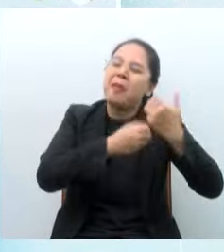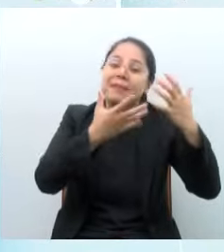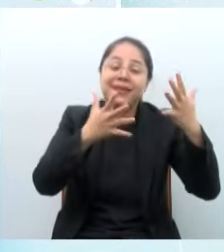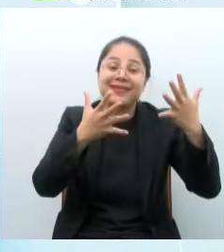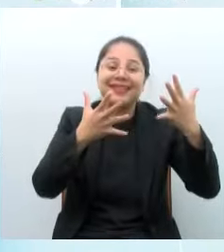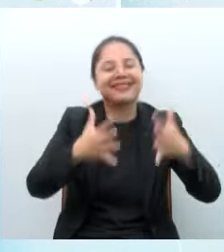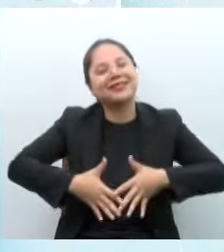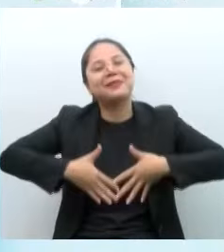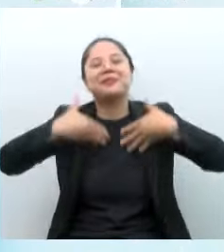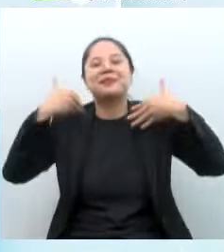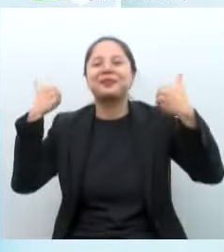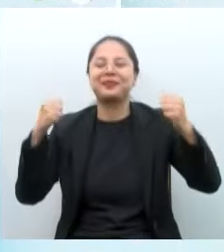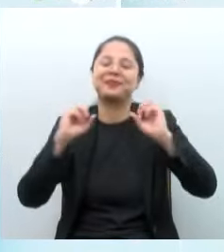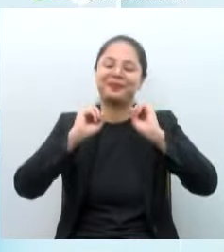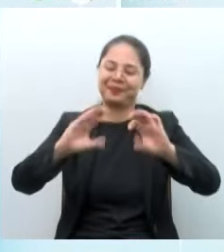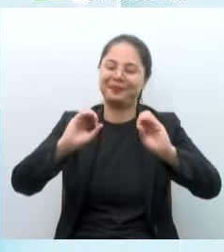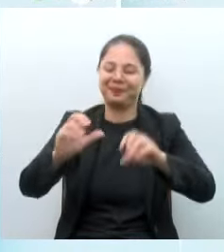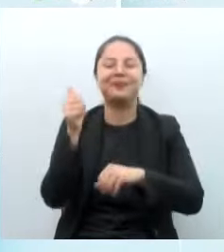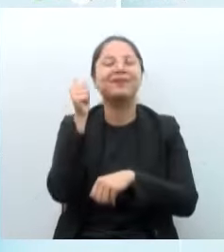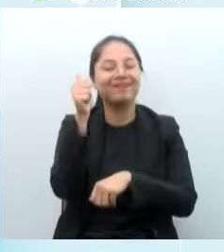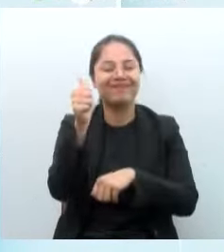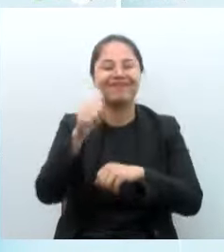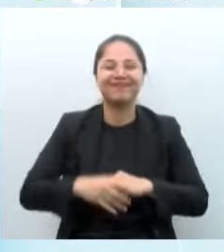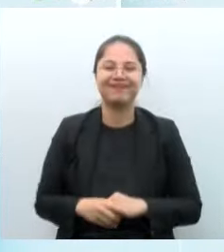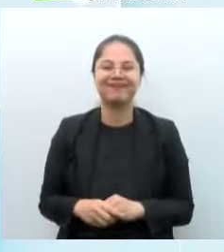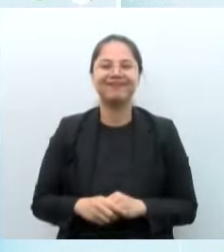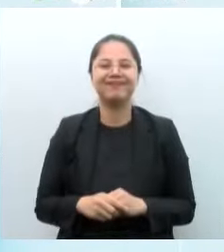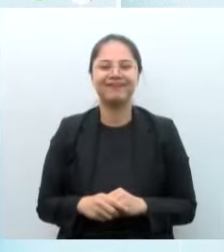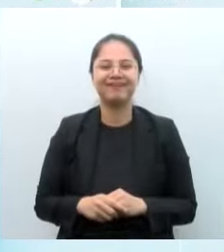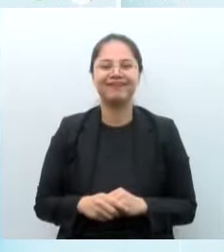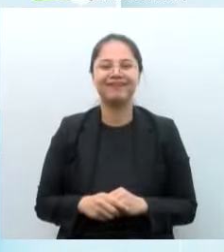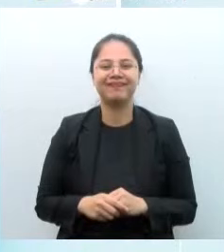ไปซึ่งในส่วนของ